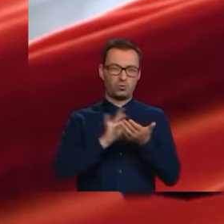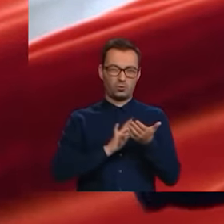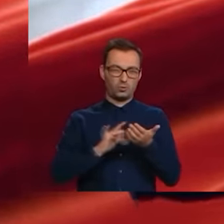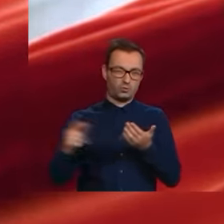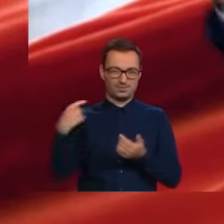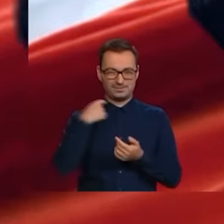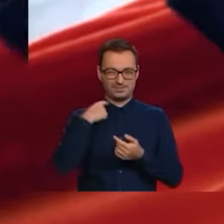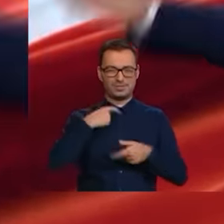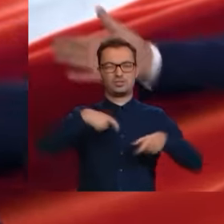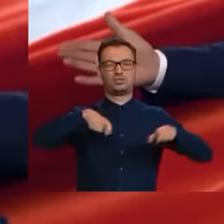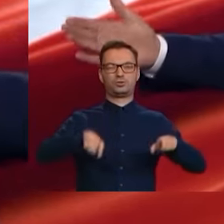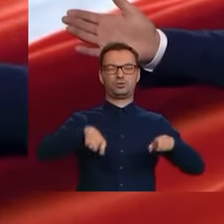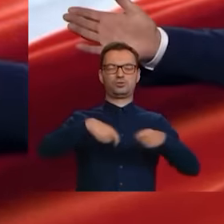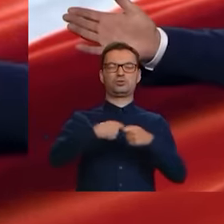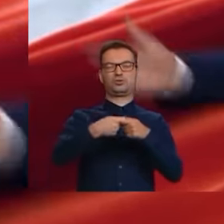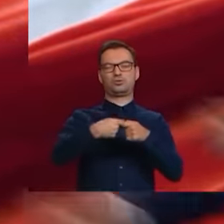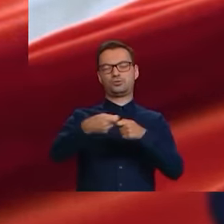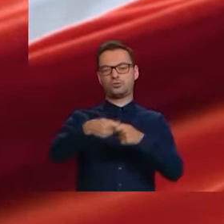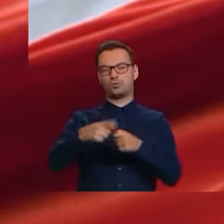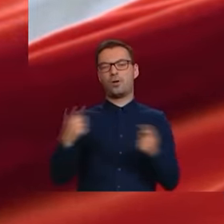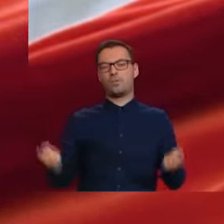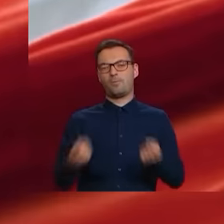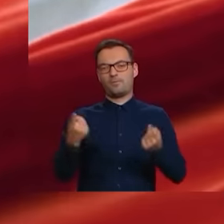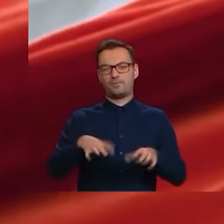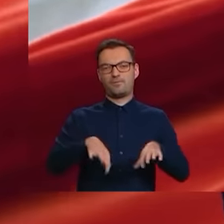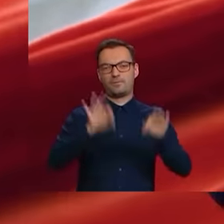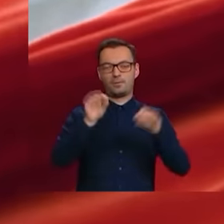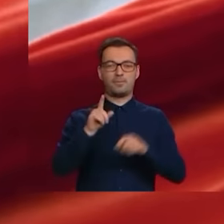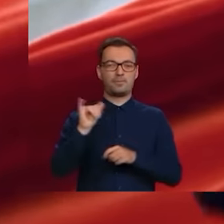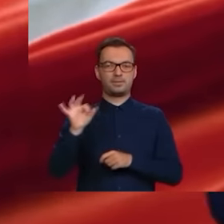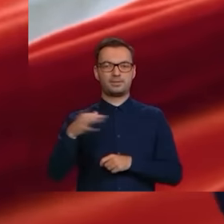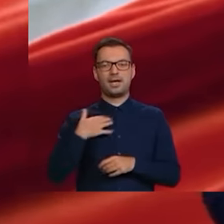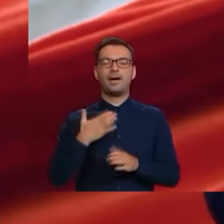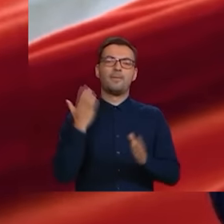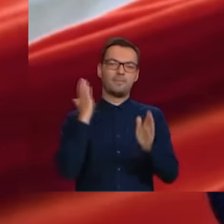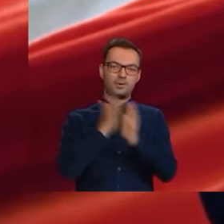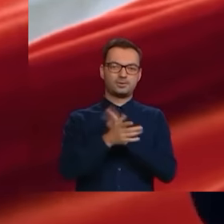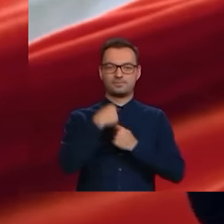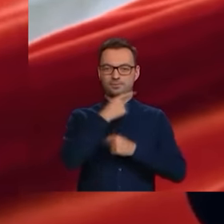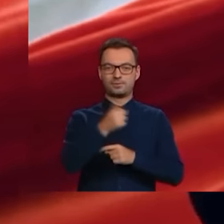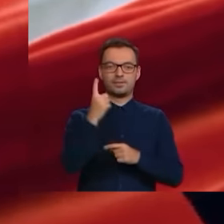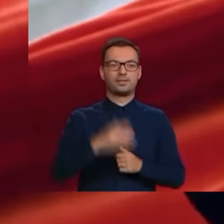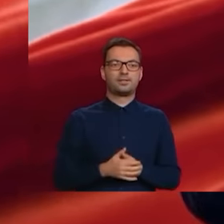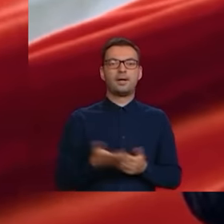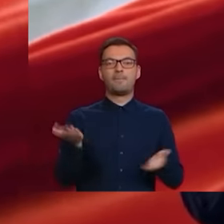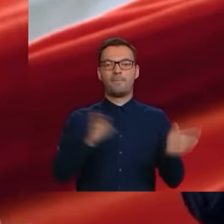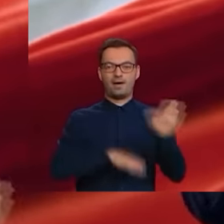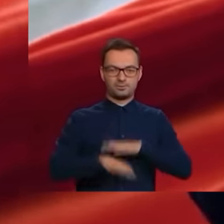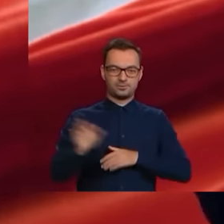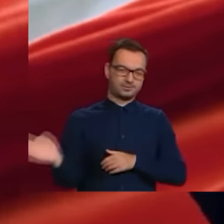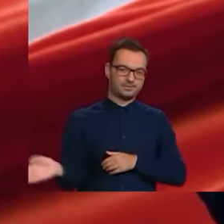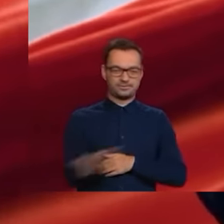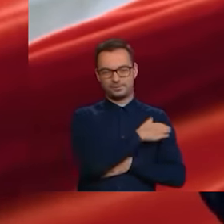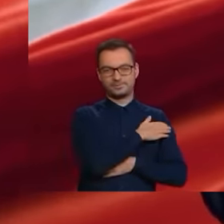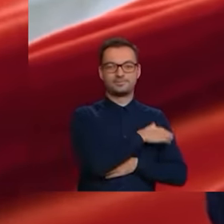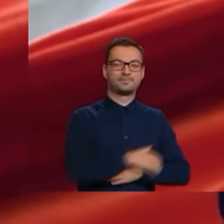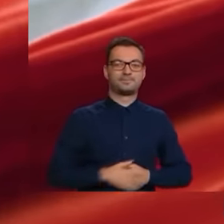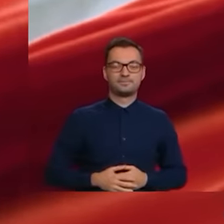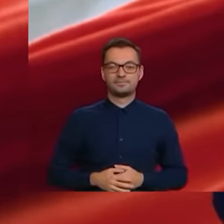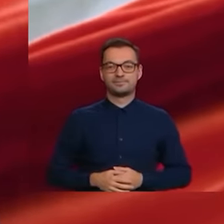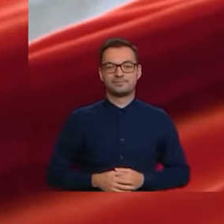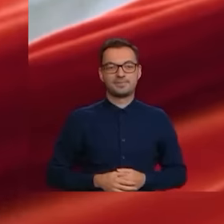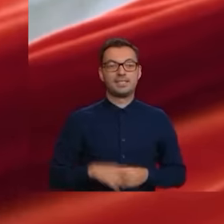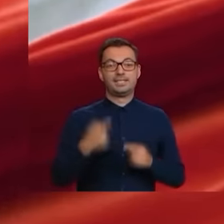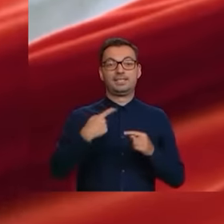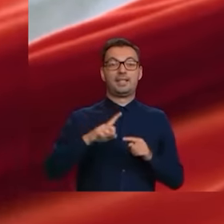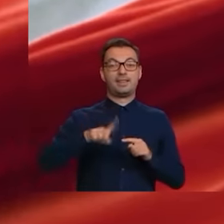dzisiaj tam zasiadają, sponsorując kampanię wyborczą PiSu, mam jedno proste przesłanie. Pakujcie kuwety. Pakujcie kuwety, bo